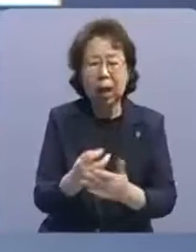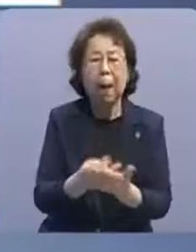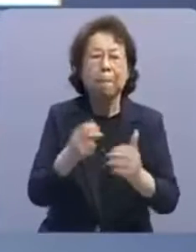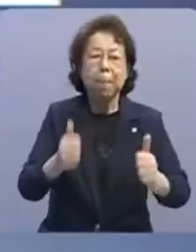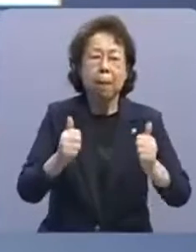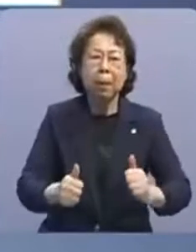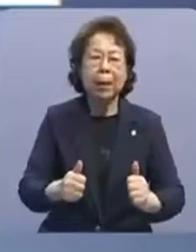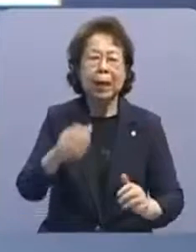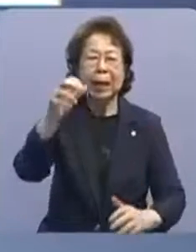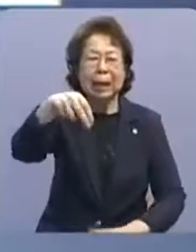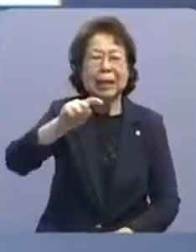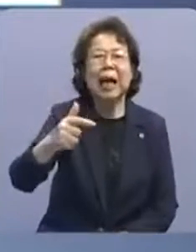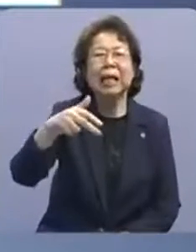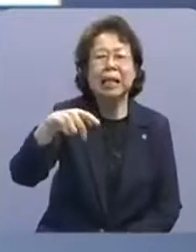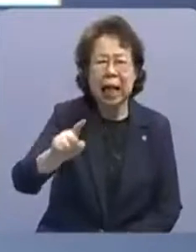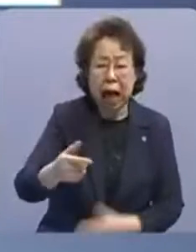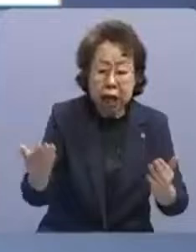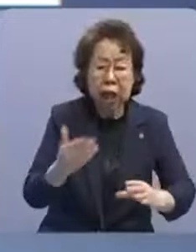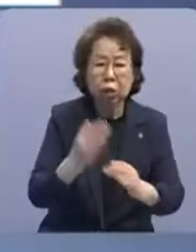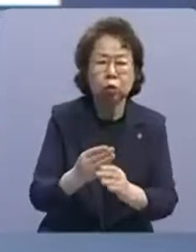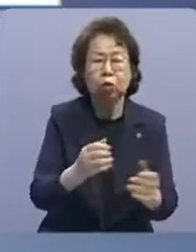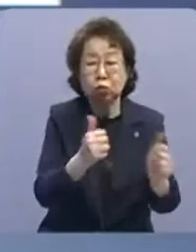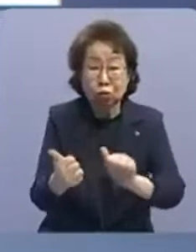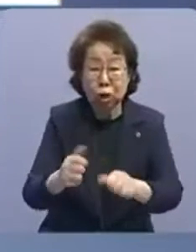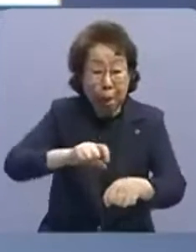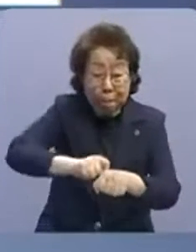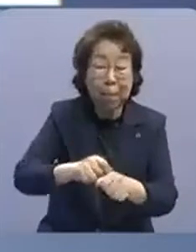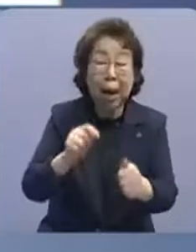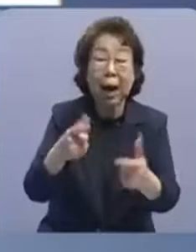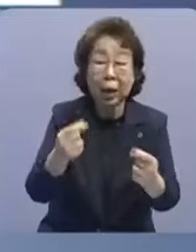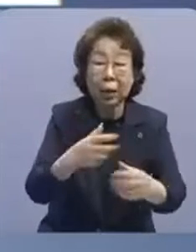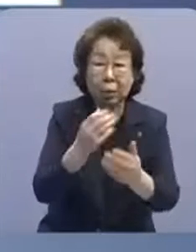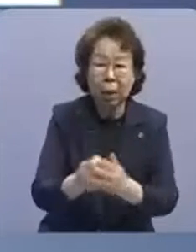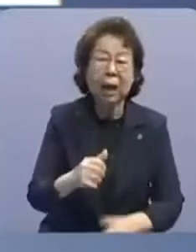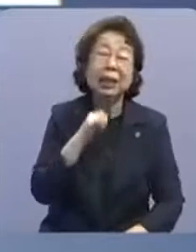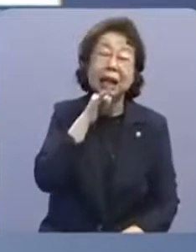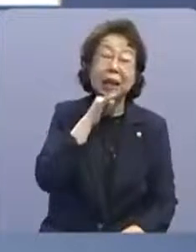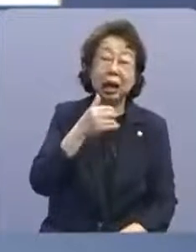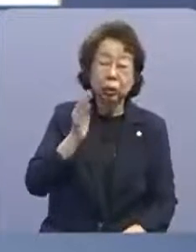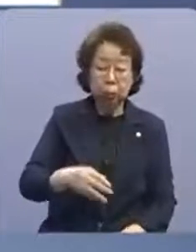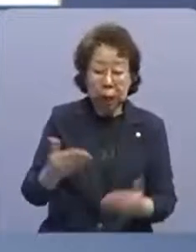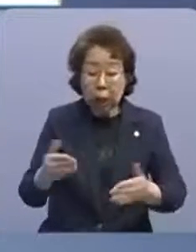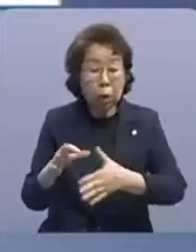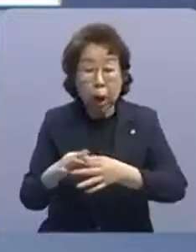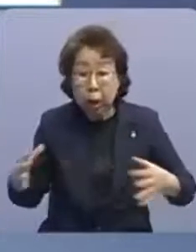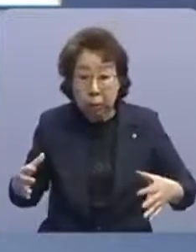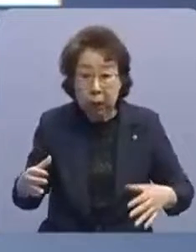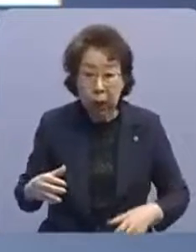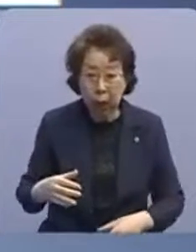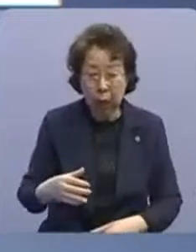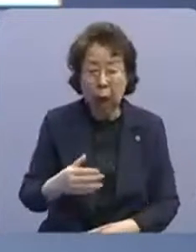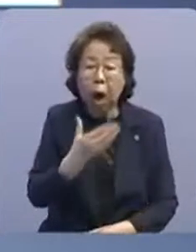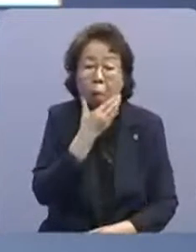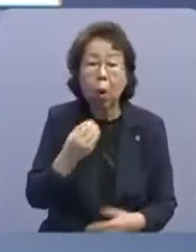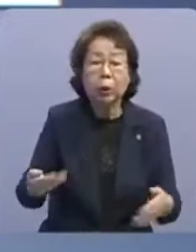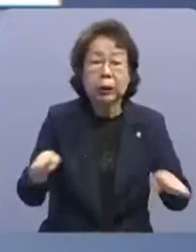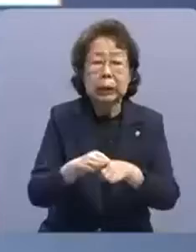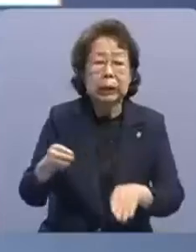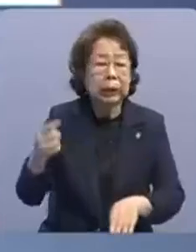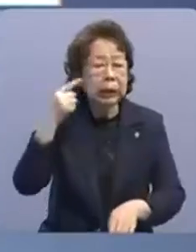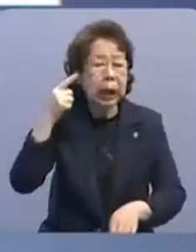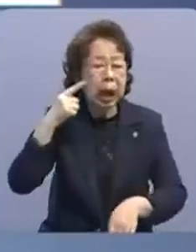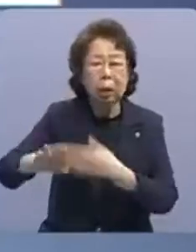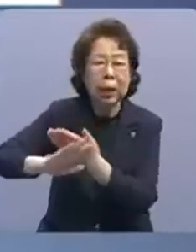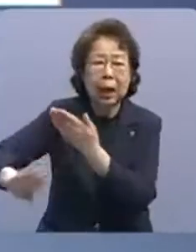정했습니다 자살을 업무상 재해로 인정한 판결이 인데 업무 관련성이 없다 던 근로복지 공장과 의 판단 과는